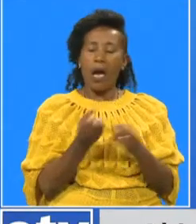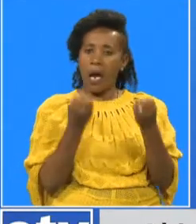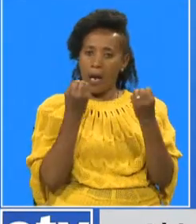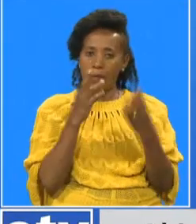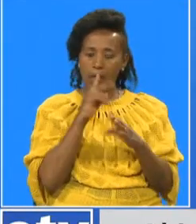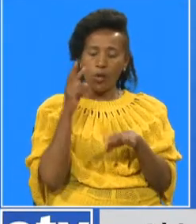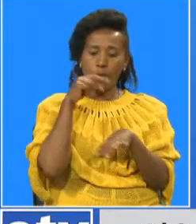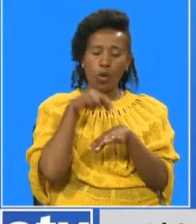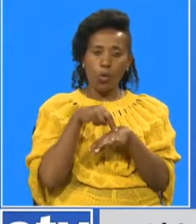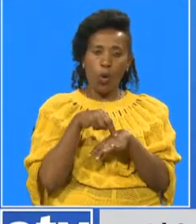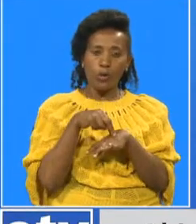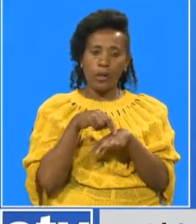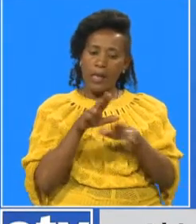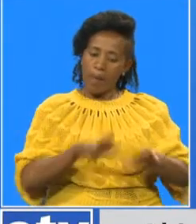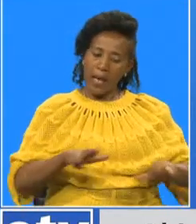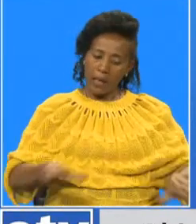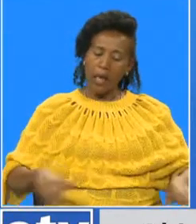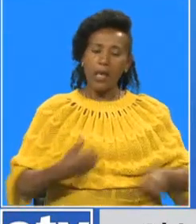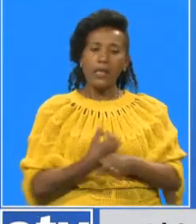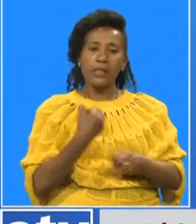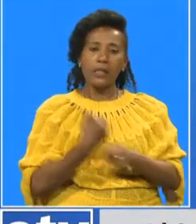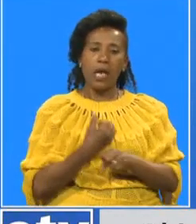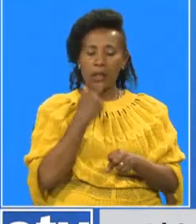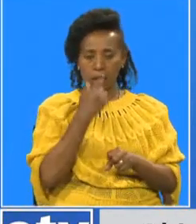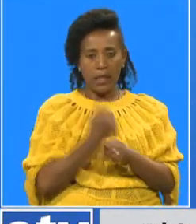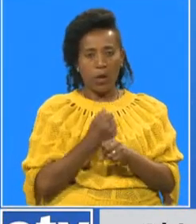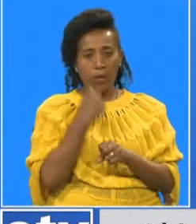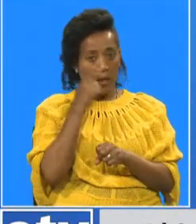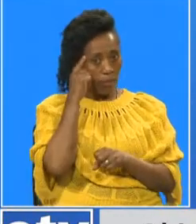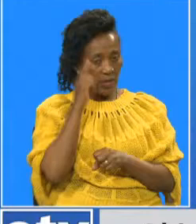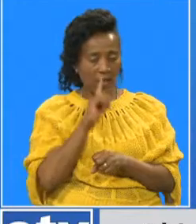አብዛኛው ተቋማት የማረጋጋት ስራ ሰርቷል ብለን እናስበውኛ